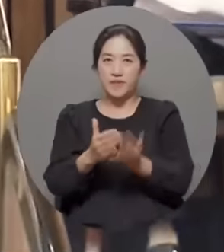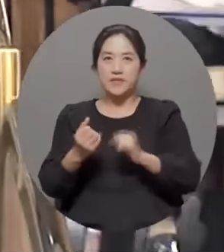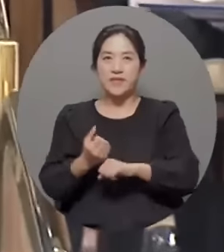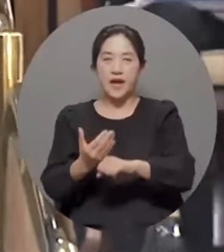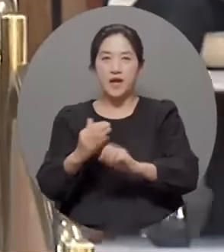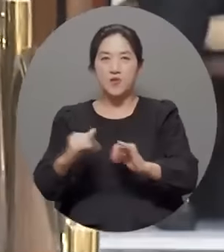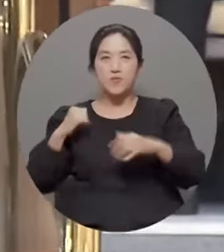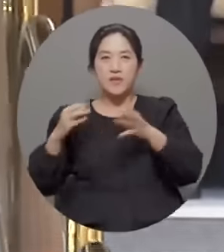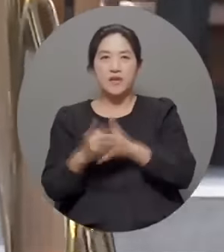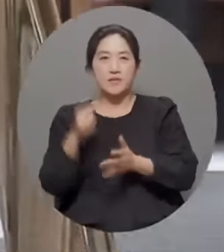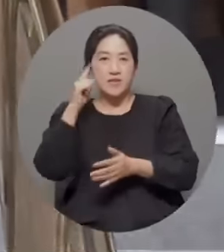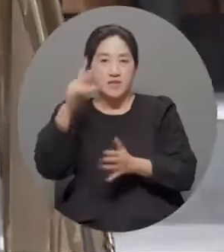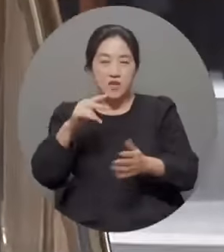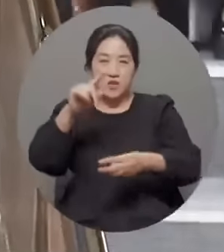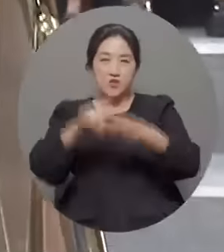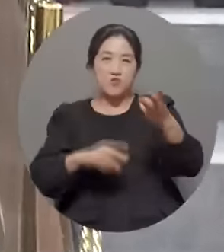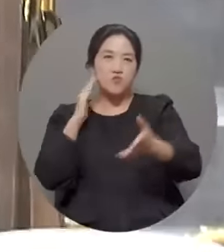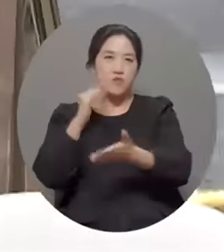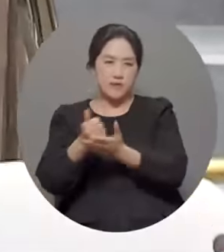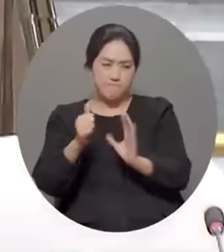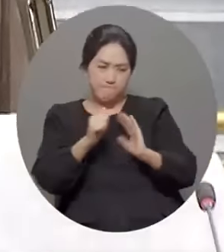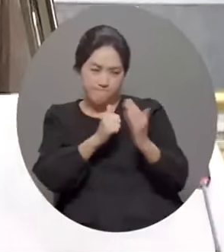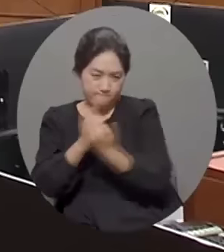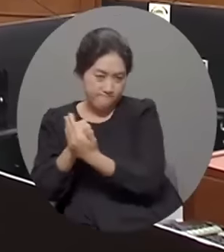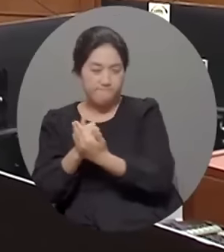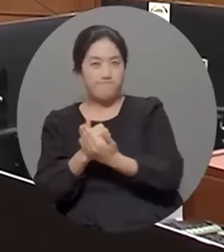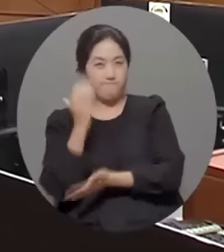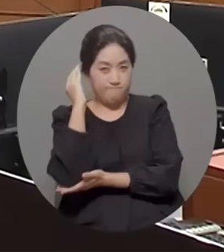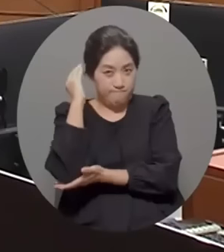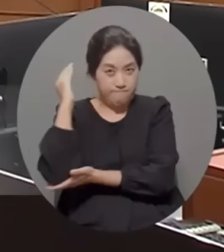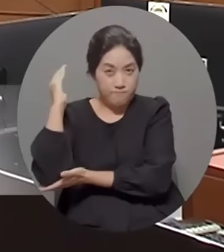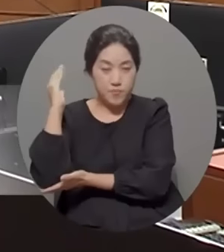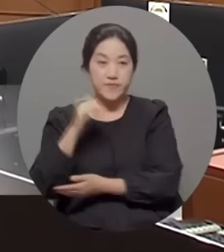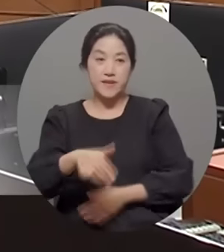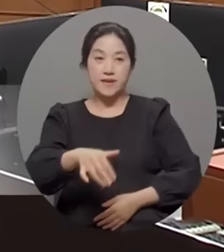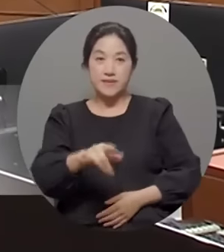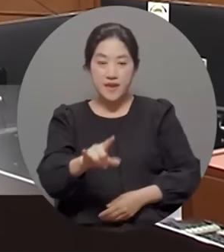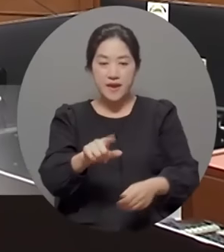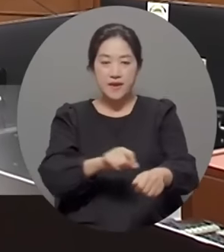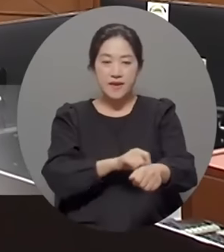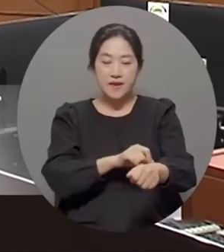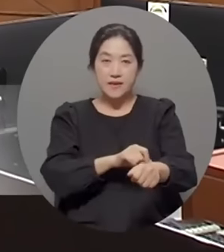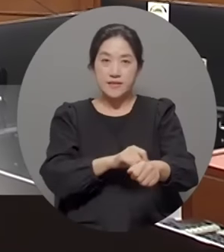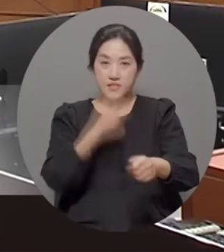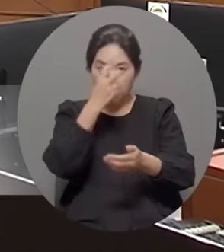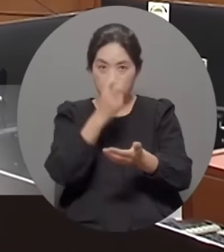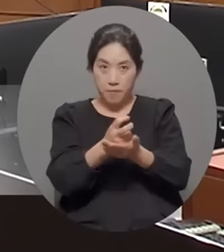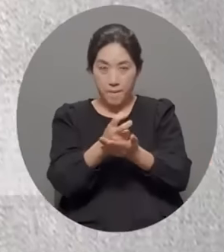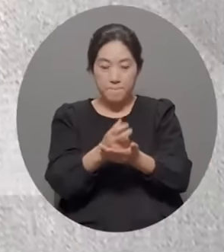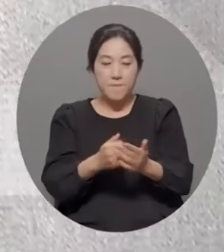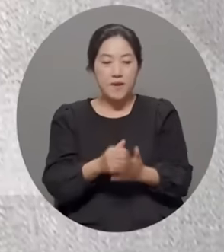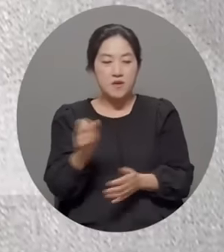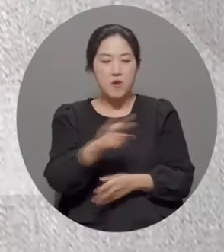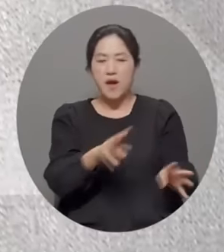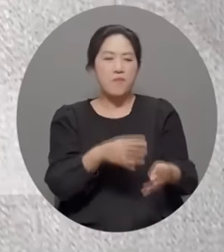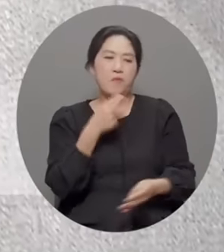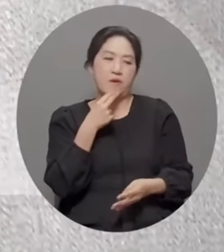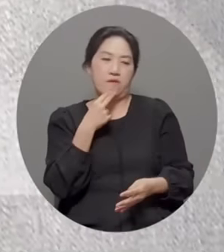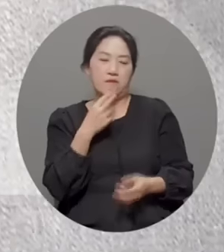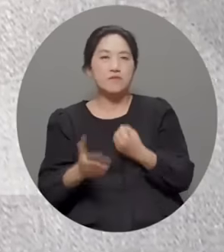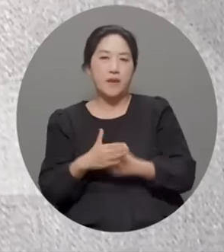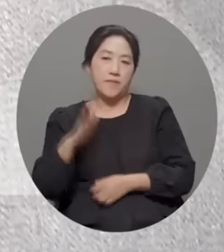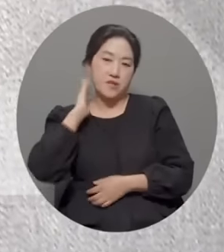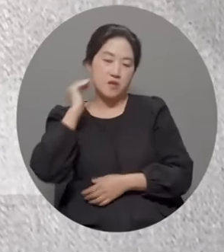국민의힘이 연이틀 윤석열 대통령을 엄호하고 나섰습니다. 최상병 특검은 여야가 합의하지 않은 특검이라면서